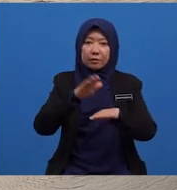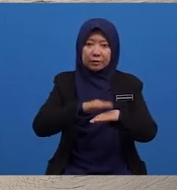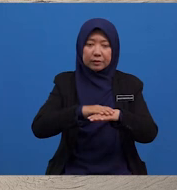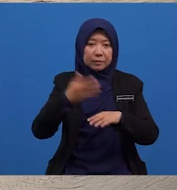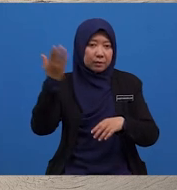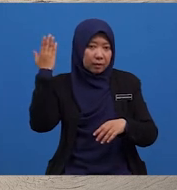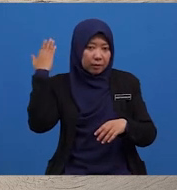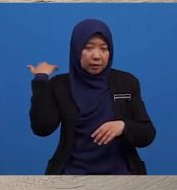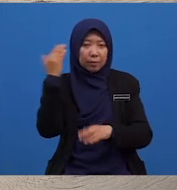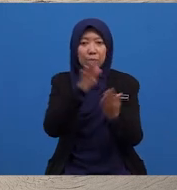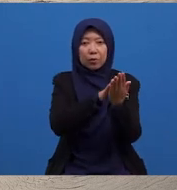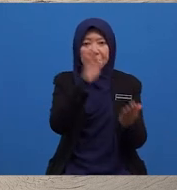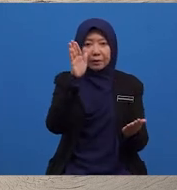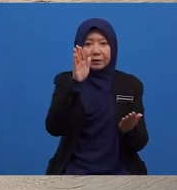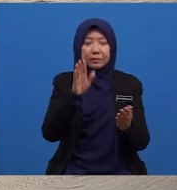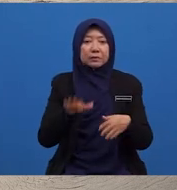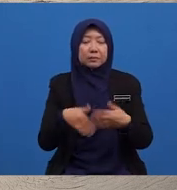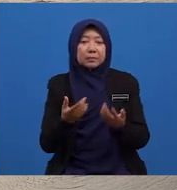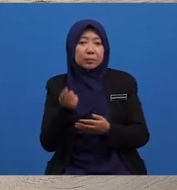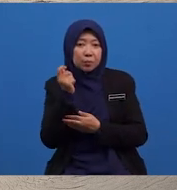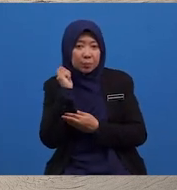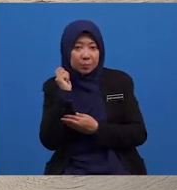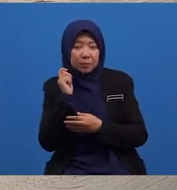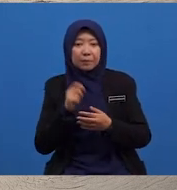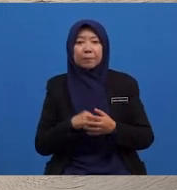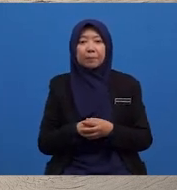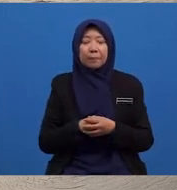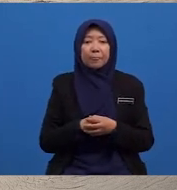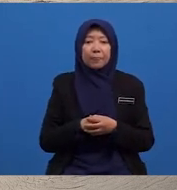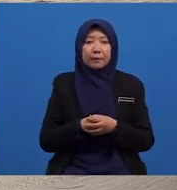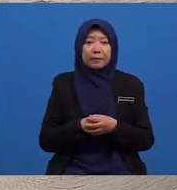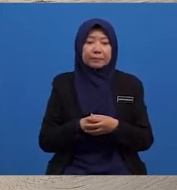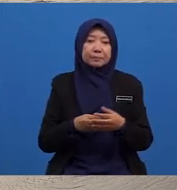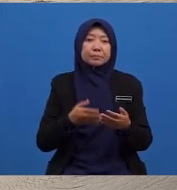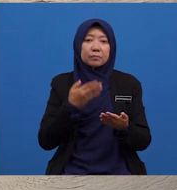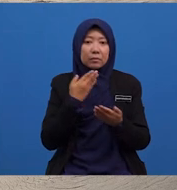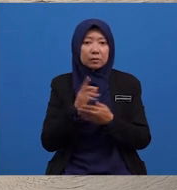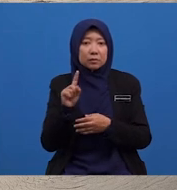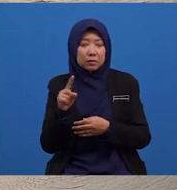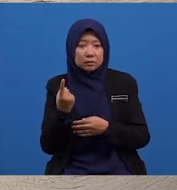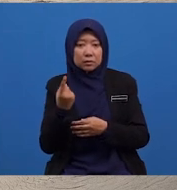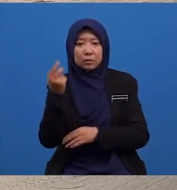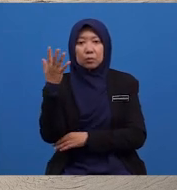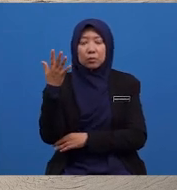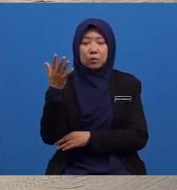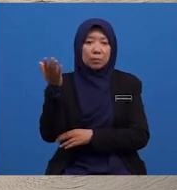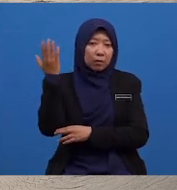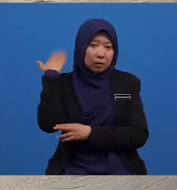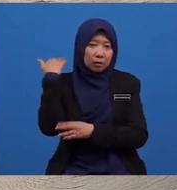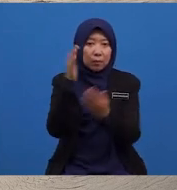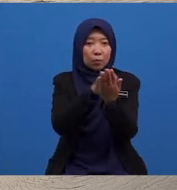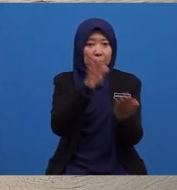mana ketika sang kerbau menemuinya. Sebaik sahaja batang pokok itu berada di belakang sang